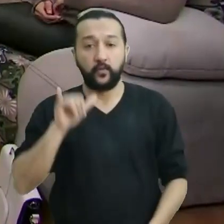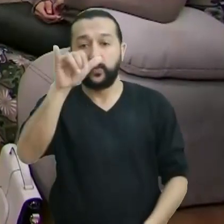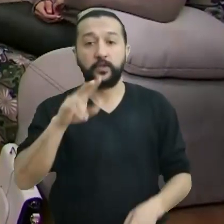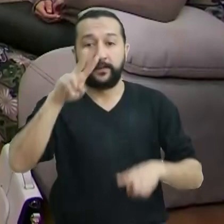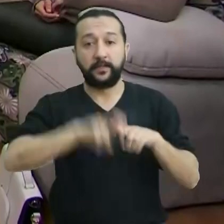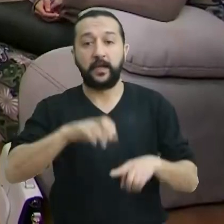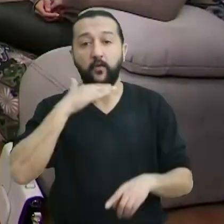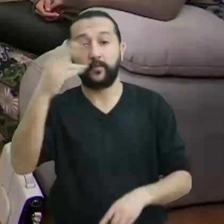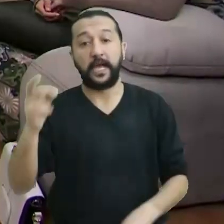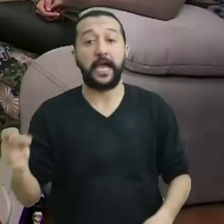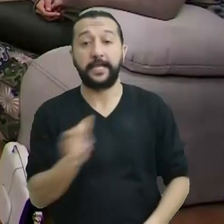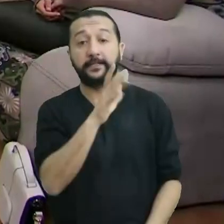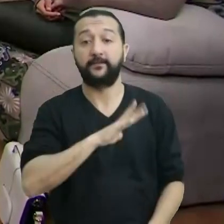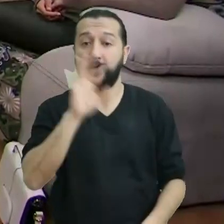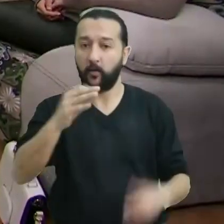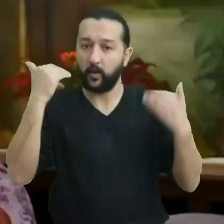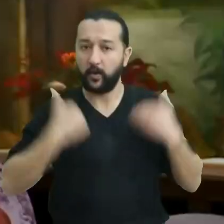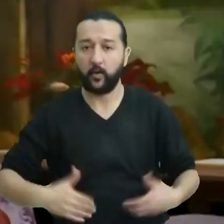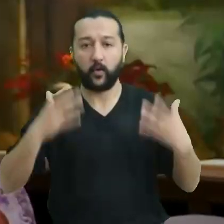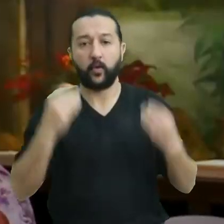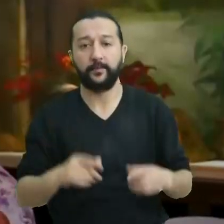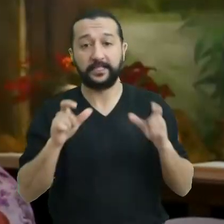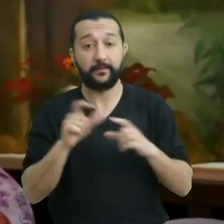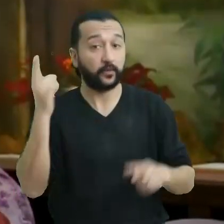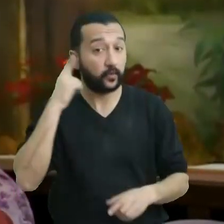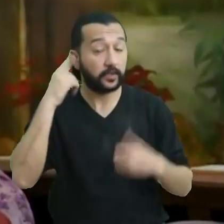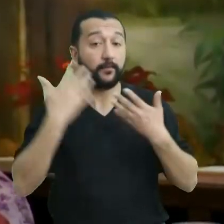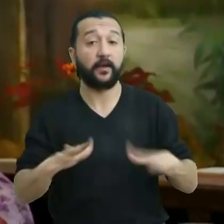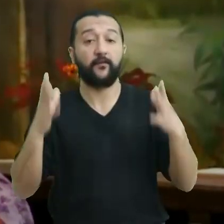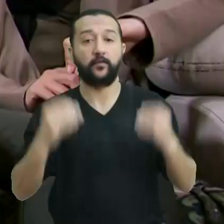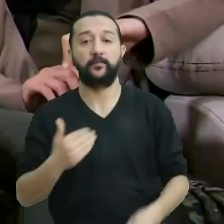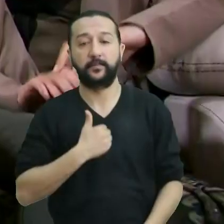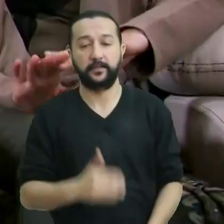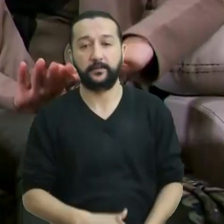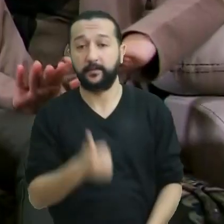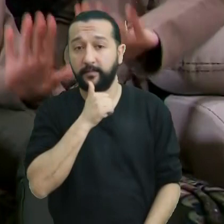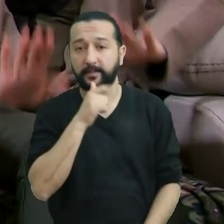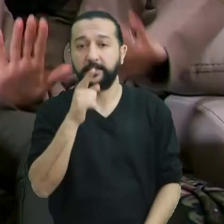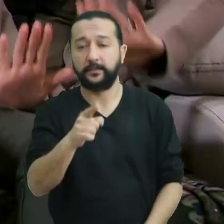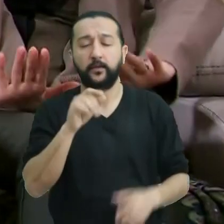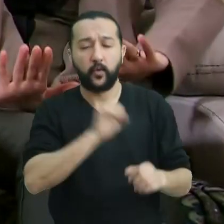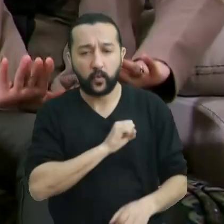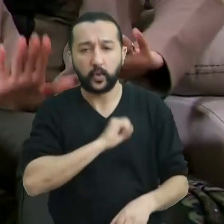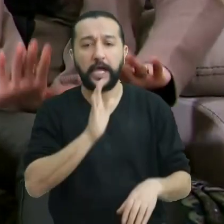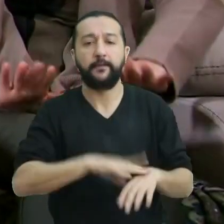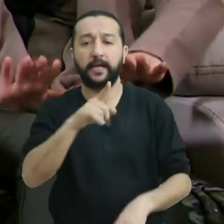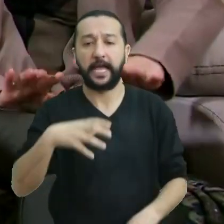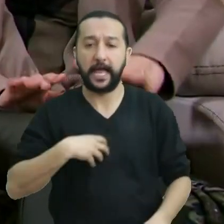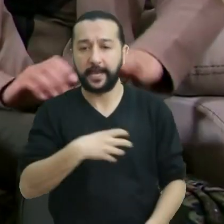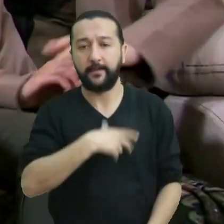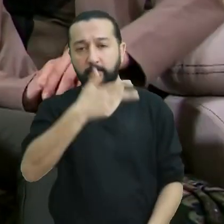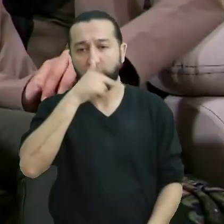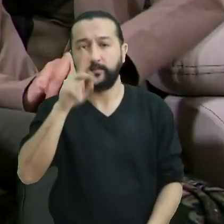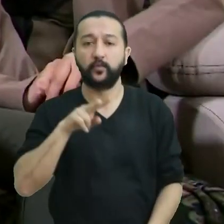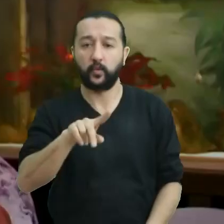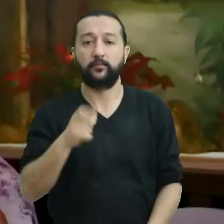yurt dışına kaçasım var yani. Ha, o hale geldim. Serpil duyarsa mahvoldum ben ya. Babacığım karamsarlığa kapılmadan annemin üzülmeyeceği